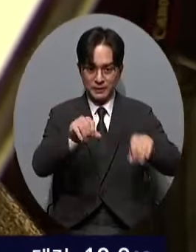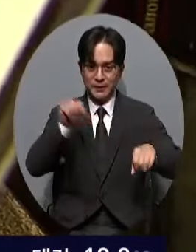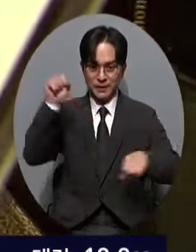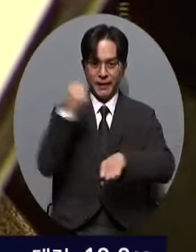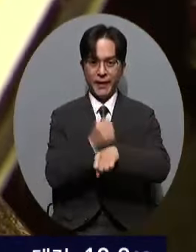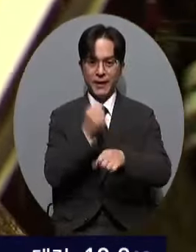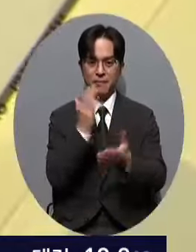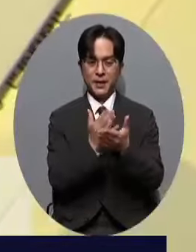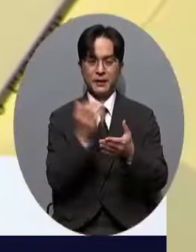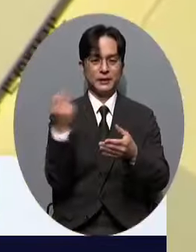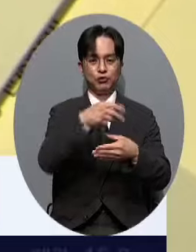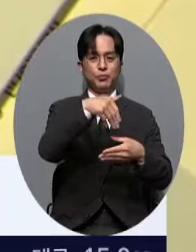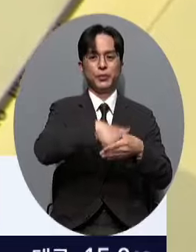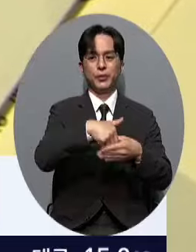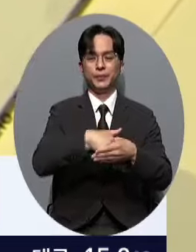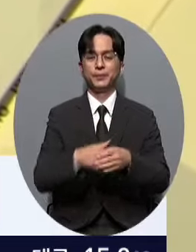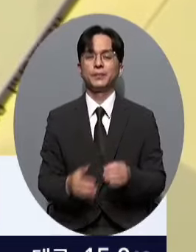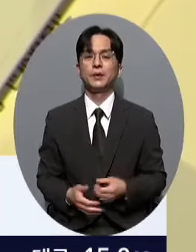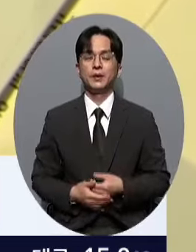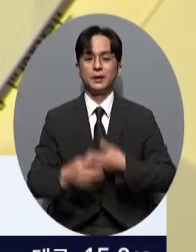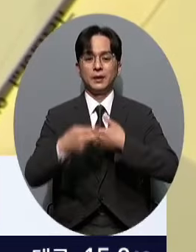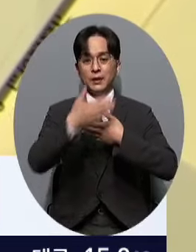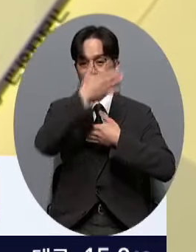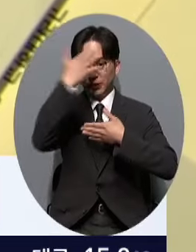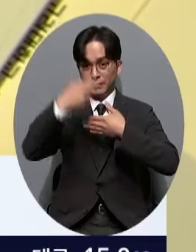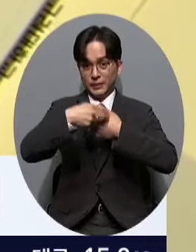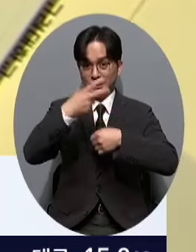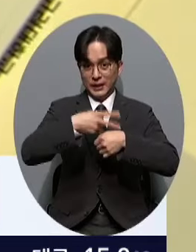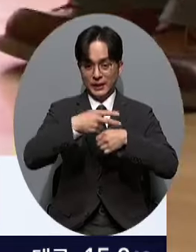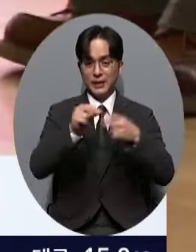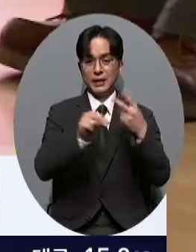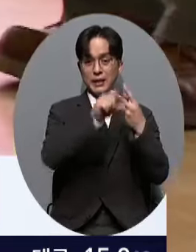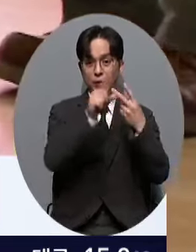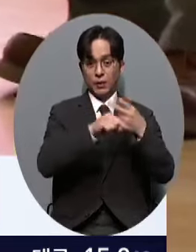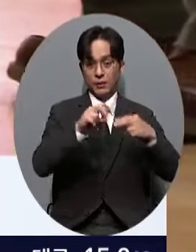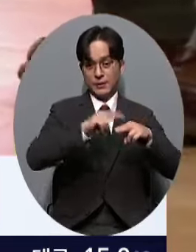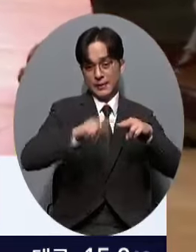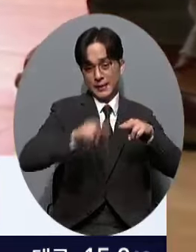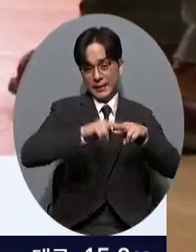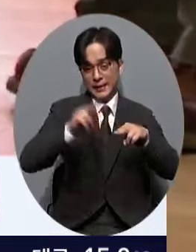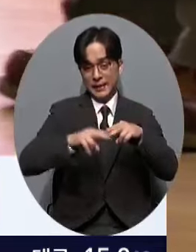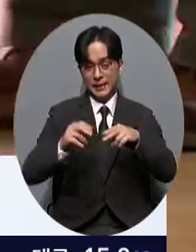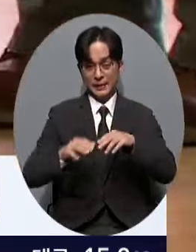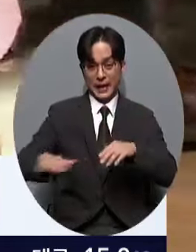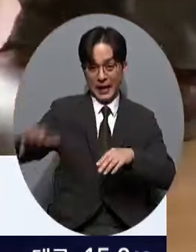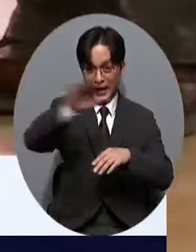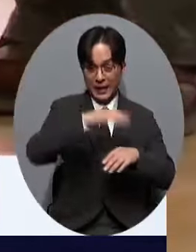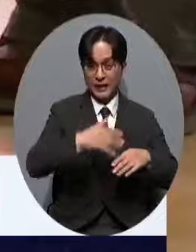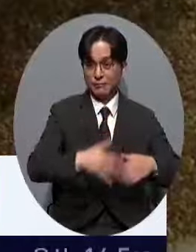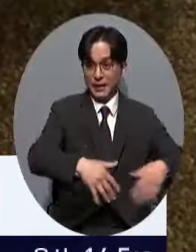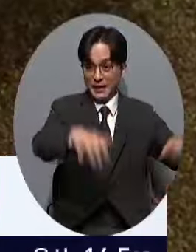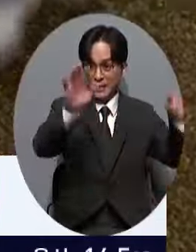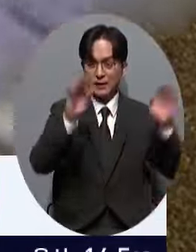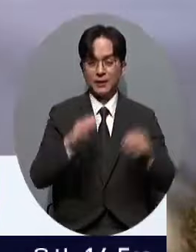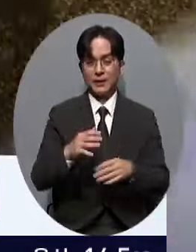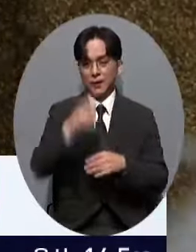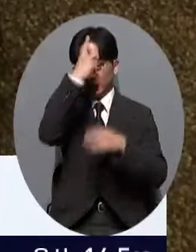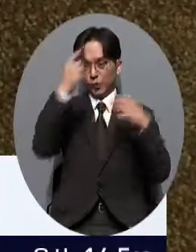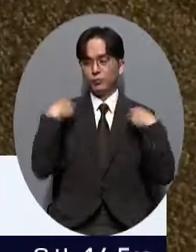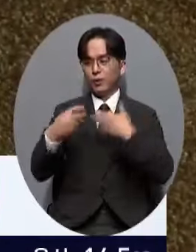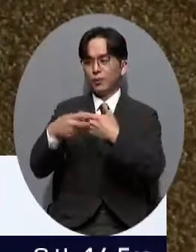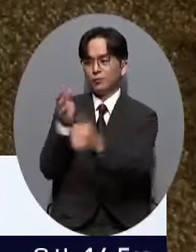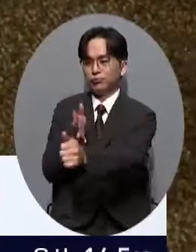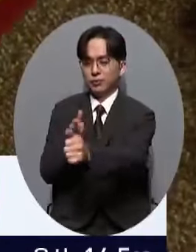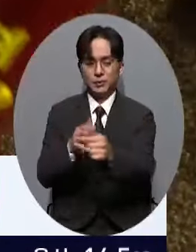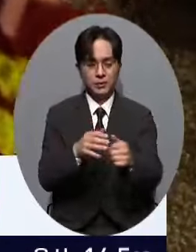의대 증원에 반대하는 전공의가 2월 집단 사직서를 내자 정부는 수련병원 측에 사표를